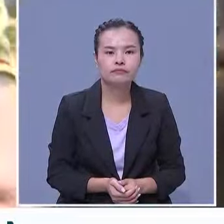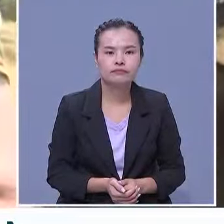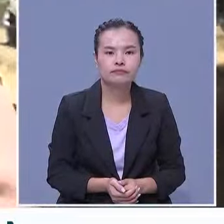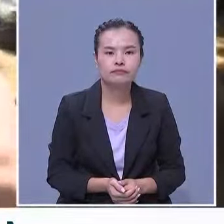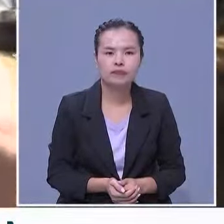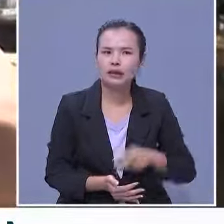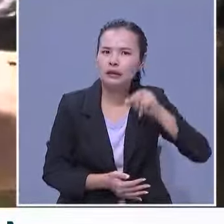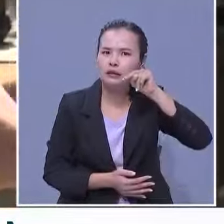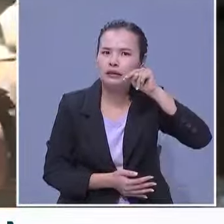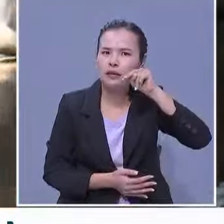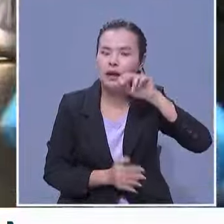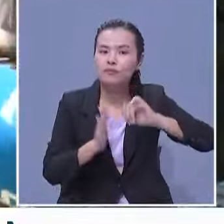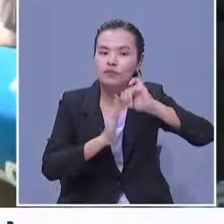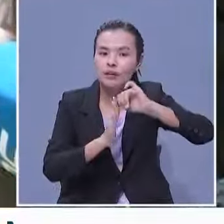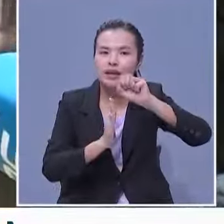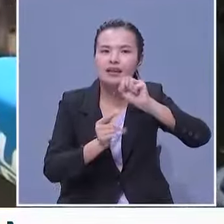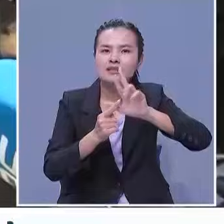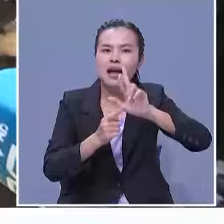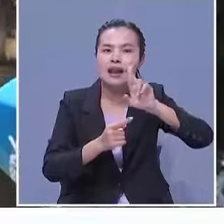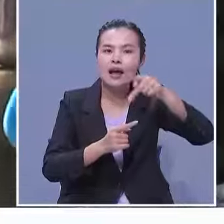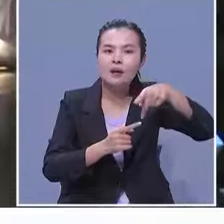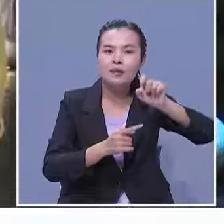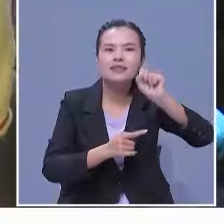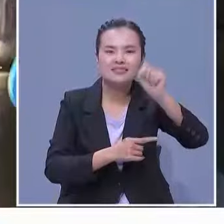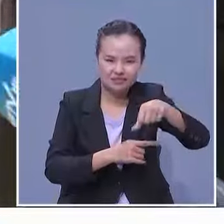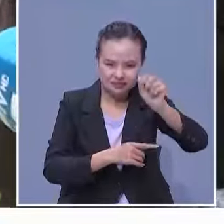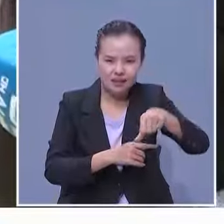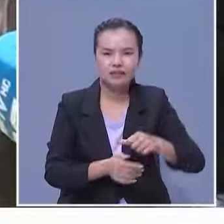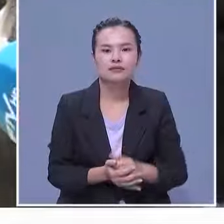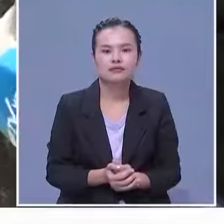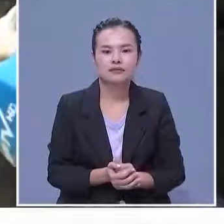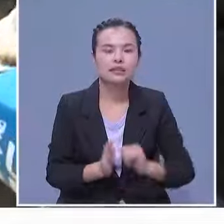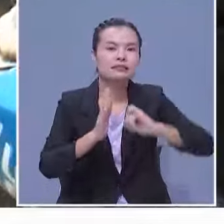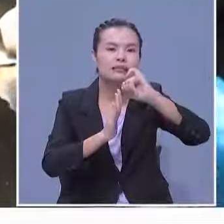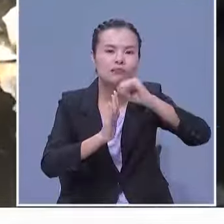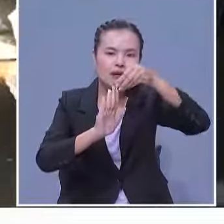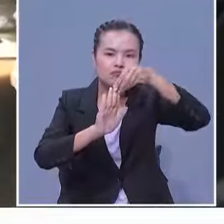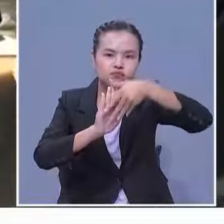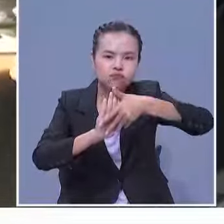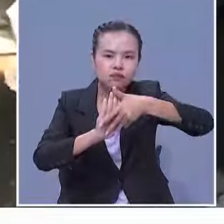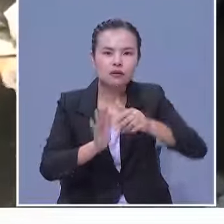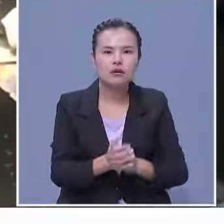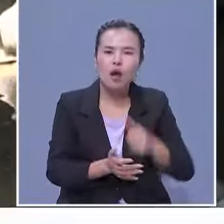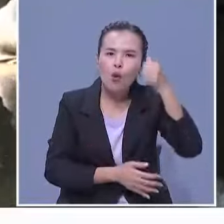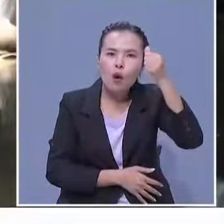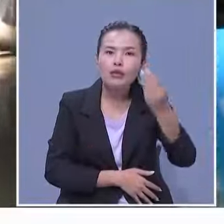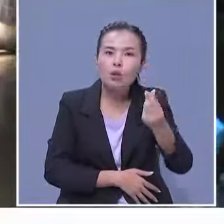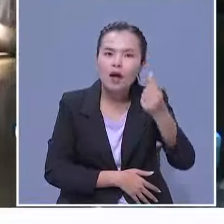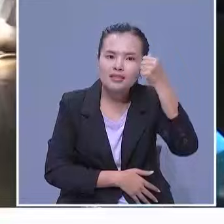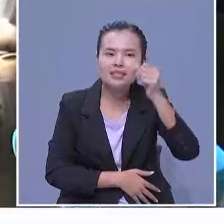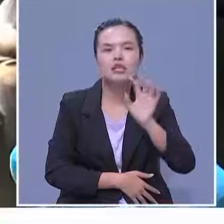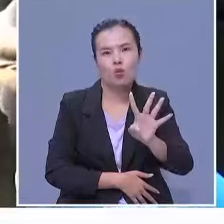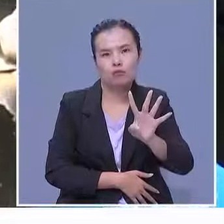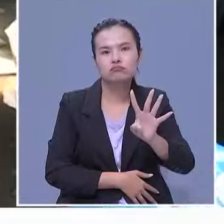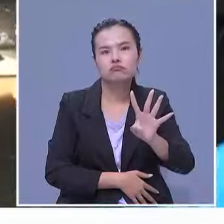น้ำนี่มาจากสารปีไหมกะเจ้า ครับแม่แล้วครับตั้งหนองแจงหนองแฝกสารปีนี่แม่แล้วครับ อันนี้ท่วมมากี่วันแล้วจะ4วันกะ 4วัน